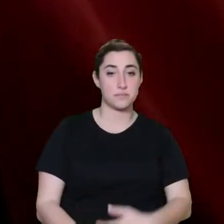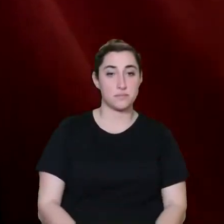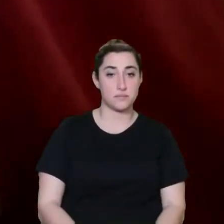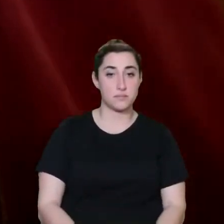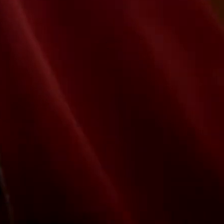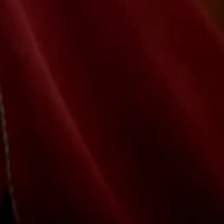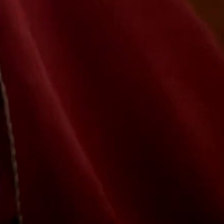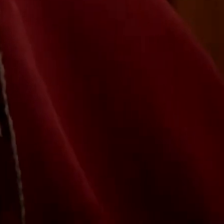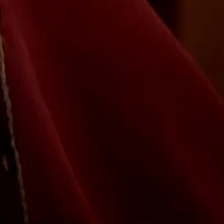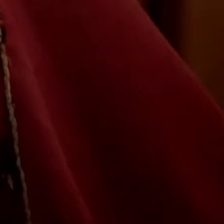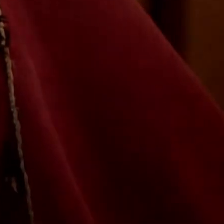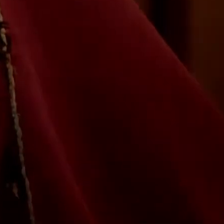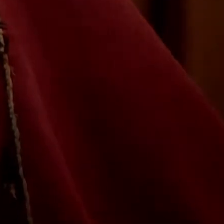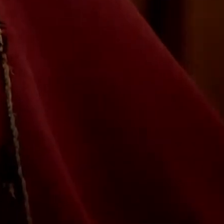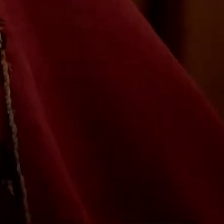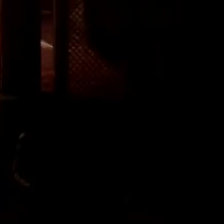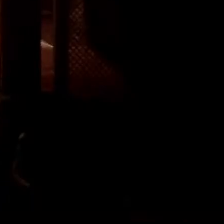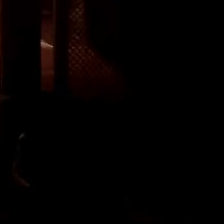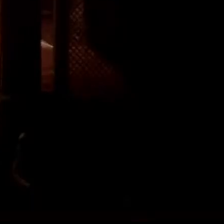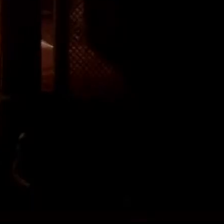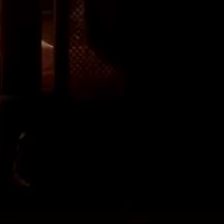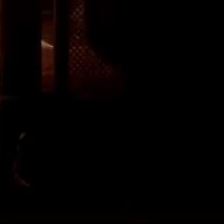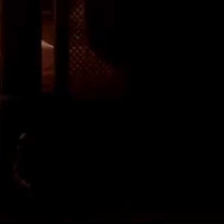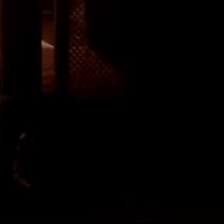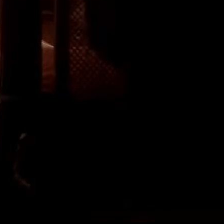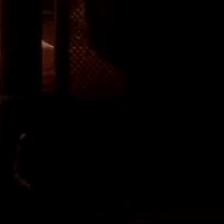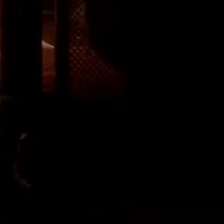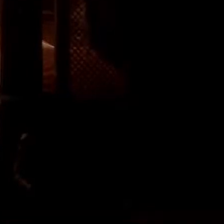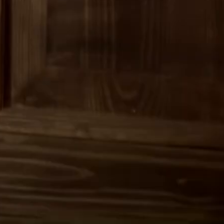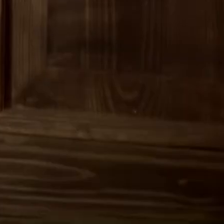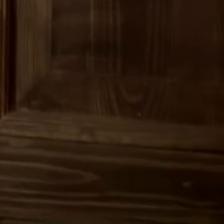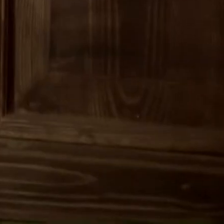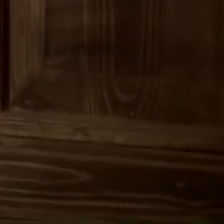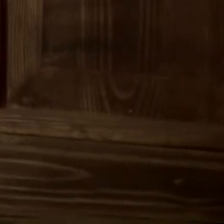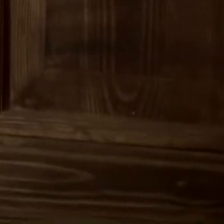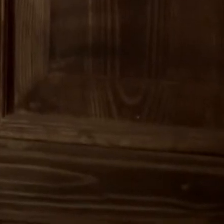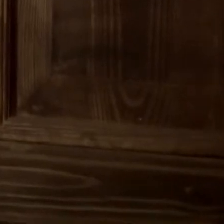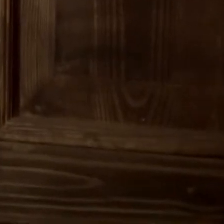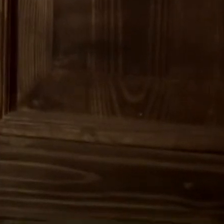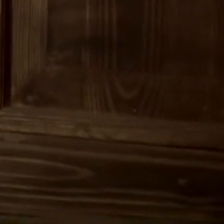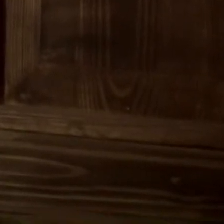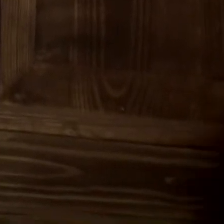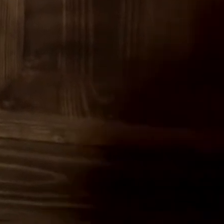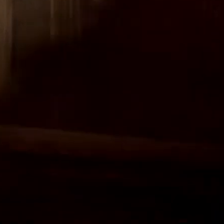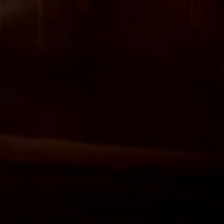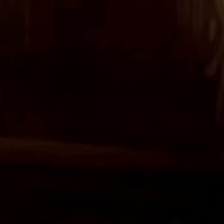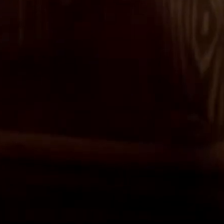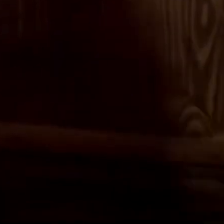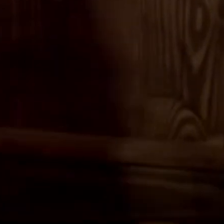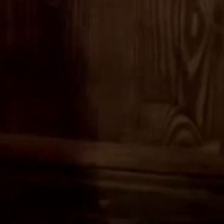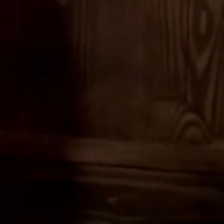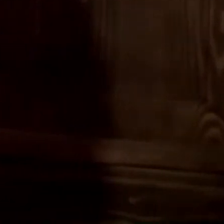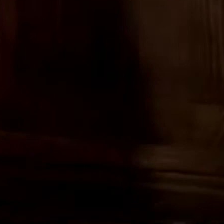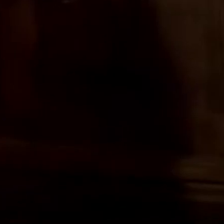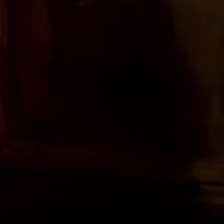Bacım Sultan evde oturuyor. Başını duvarın dibindeki kitaplığa yaslayıp dalmış gitmiş. Hanım ana kapıyı açtı.